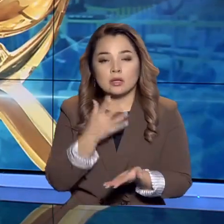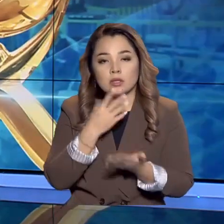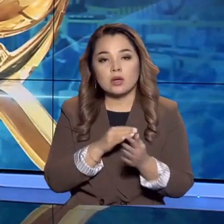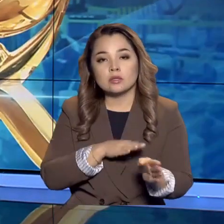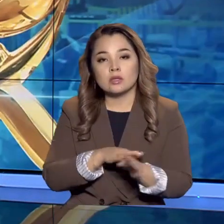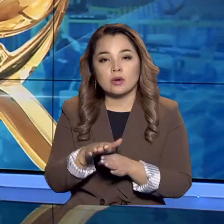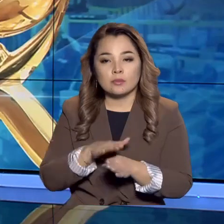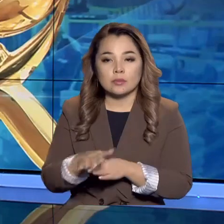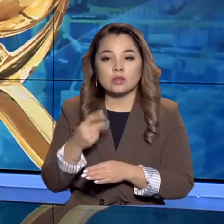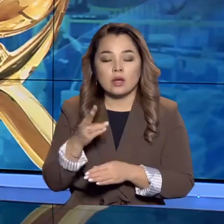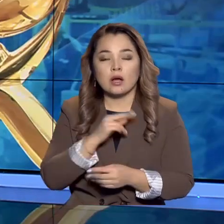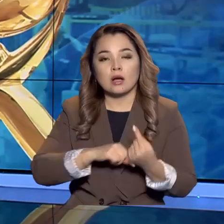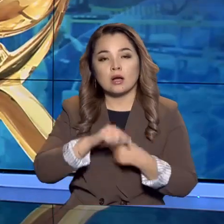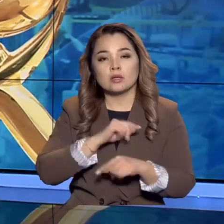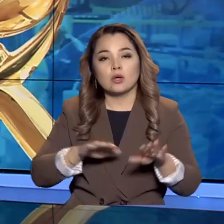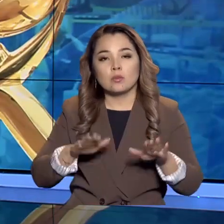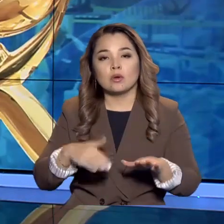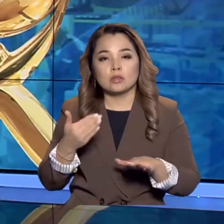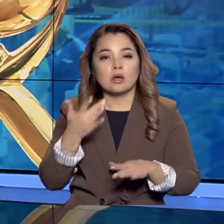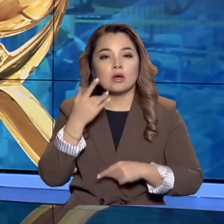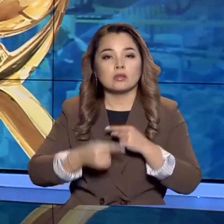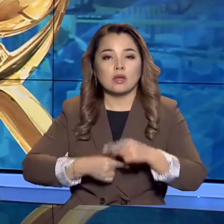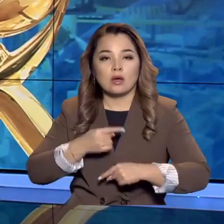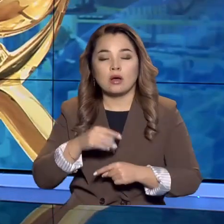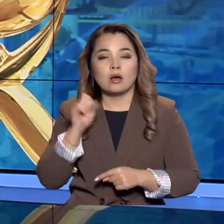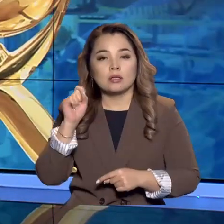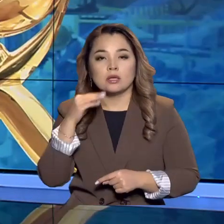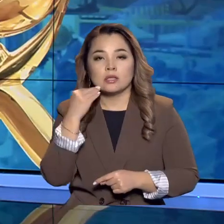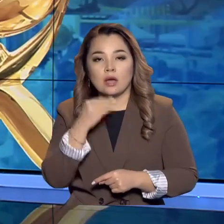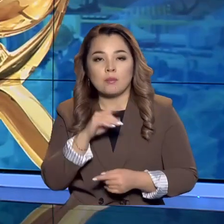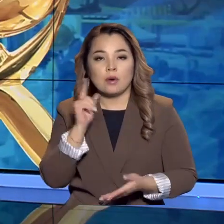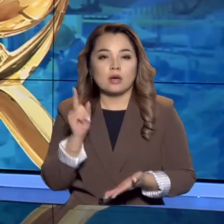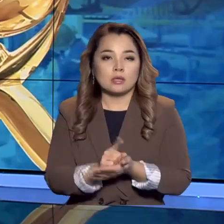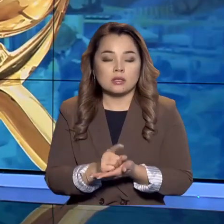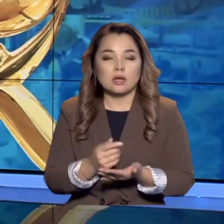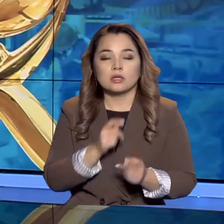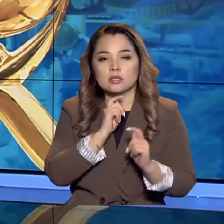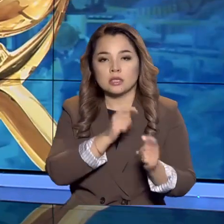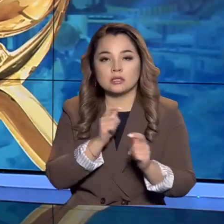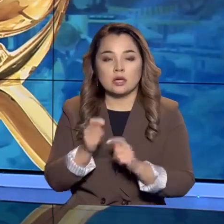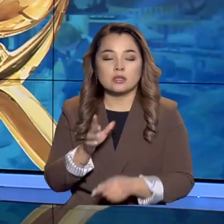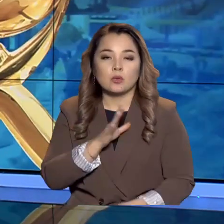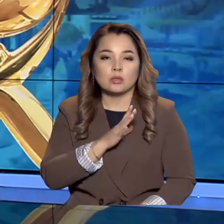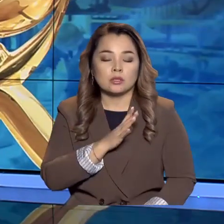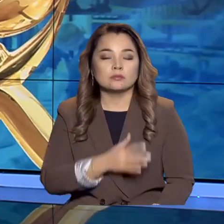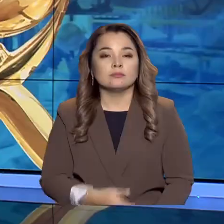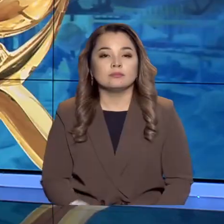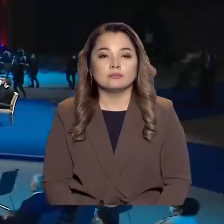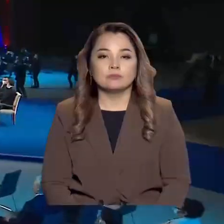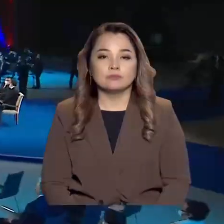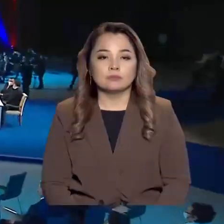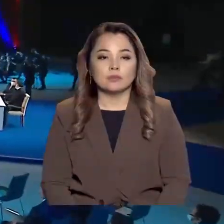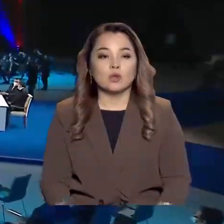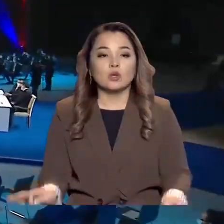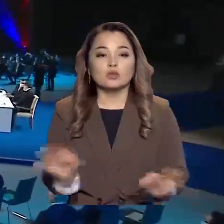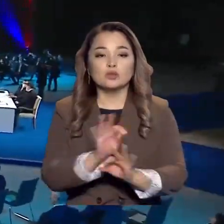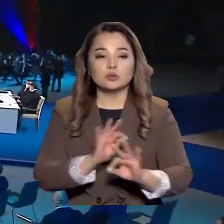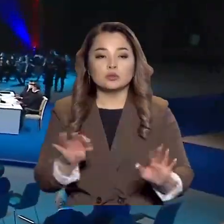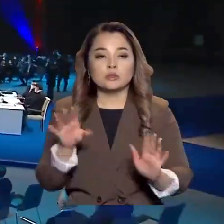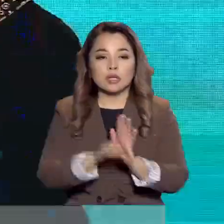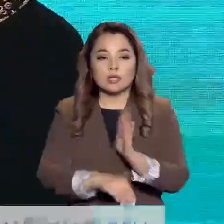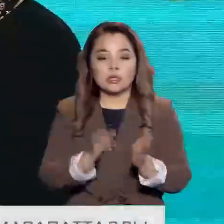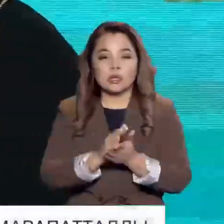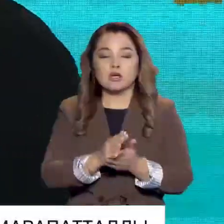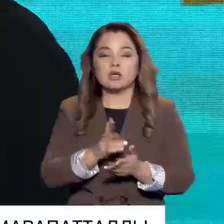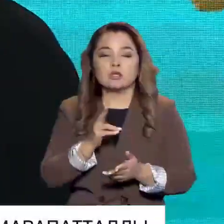атқарып жүрген бірнеше кәсіпорын дәстүрлі алтын сапа және парыз сыйлықтармен марапатталды. Үздіктер қатарына ілігу